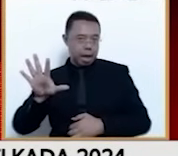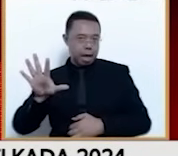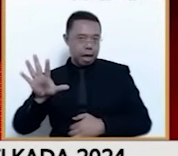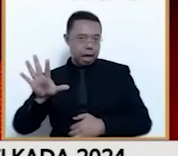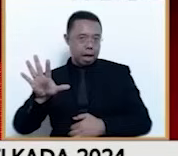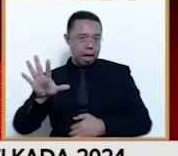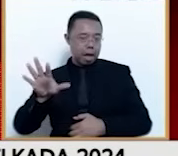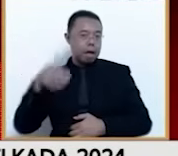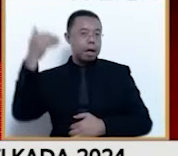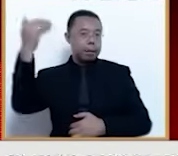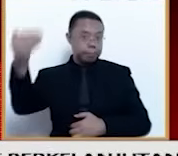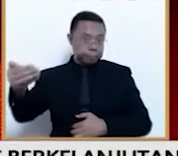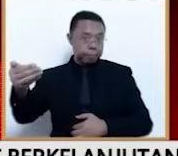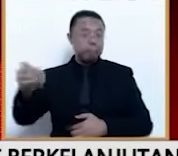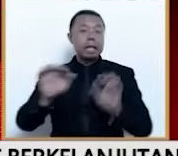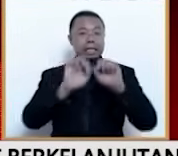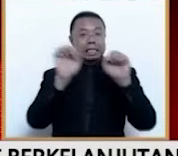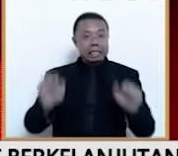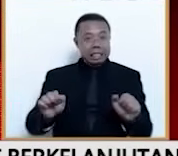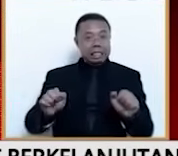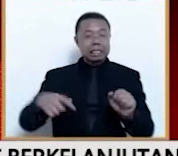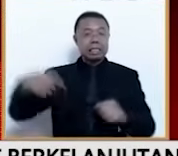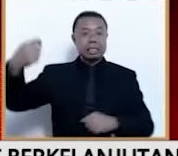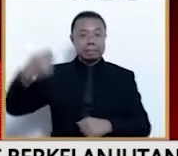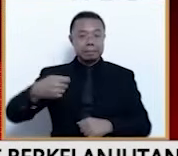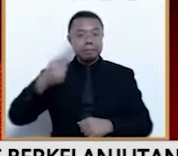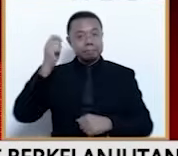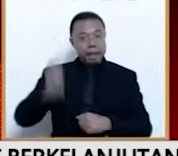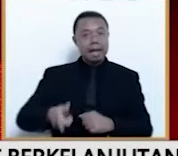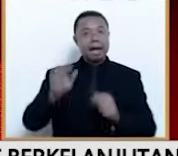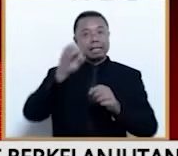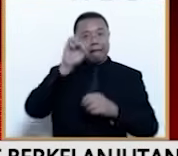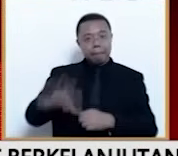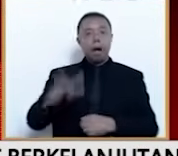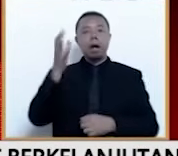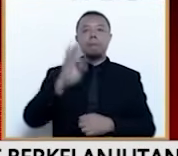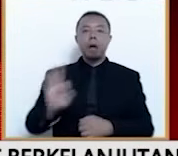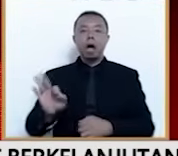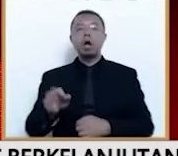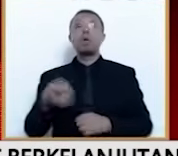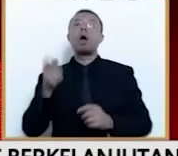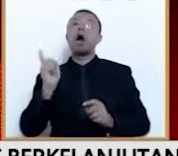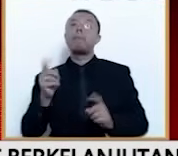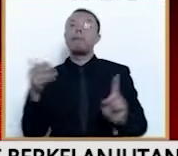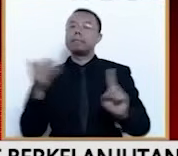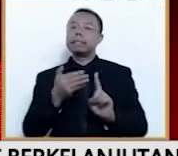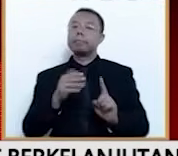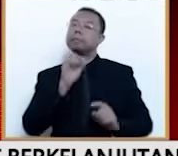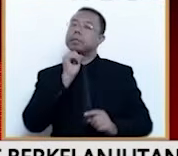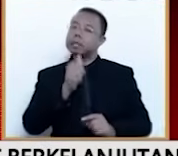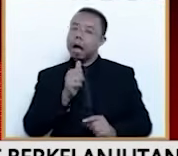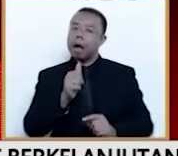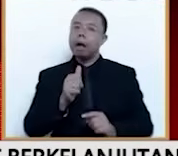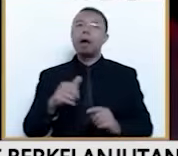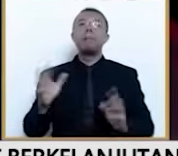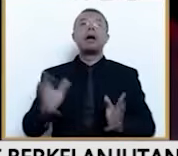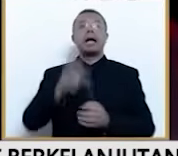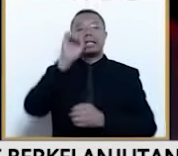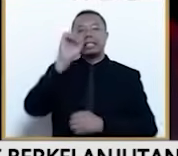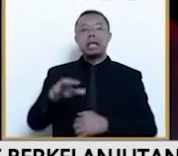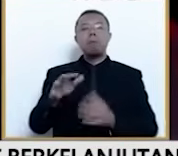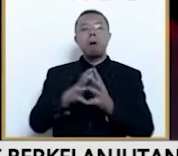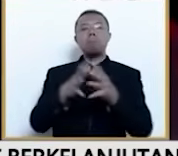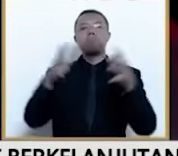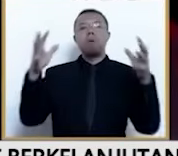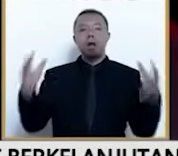2025 mendatang. Sistem retribusi baru nantinya akan didasarkan pada prinsip siapa yang menghasilkan